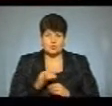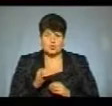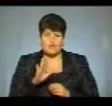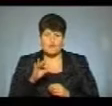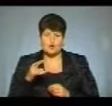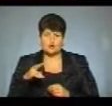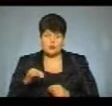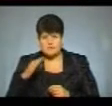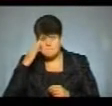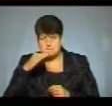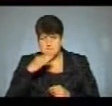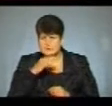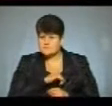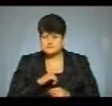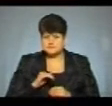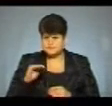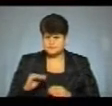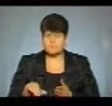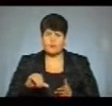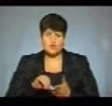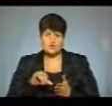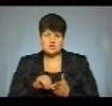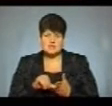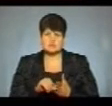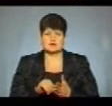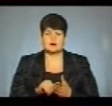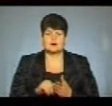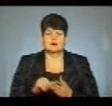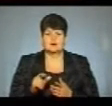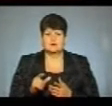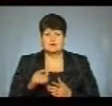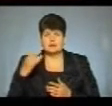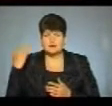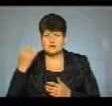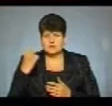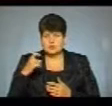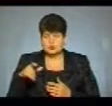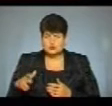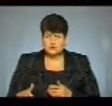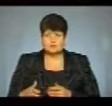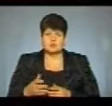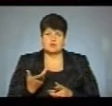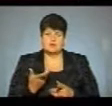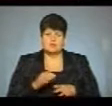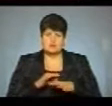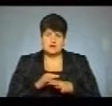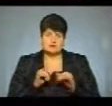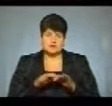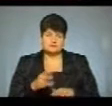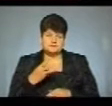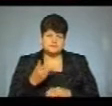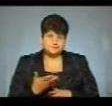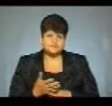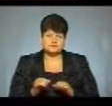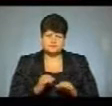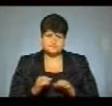батько наймолодшого учасника Небесної сотні з Тернопільщини. Протягом майже 6 років справу вело управління спецрозслідувань Генпрокуратури,